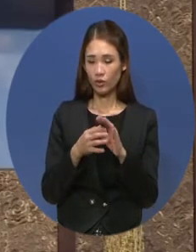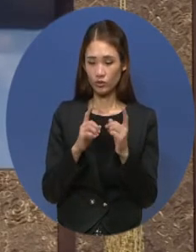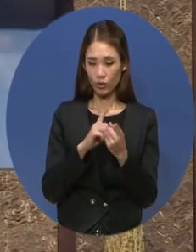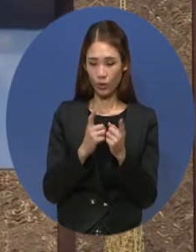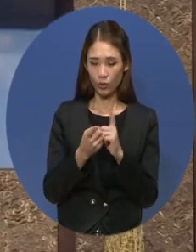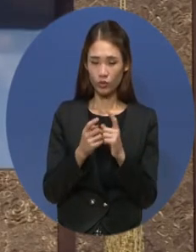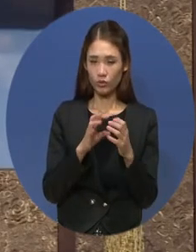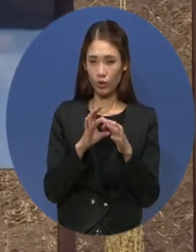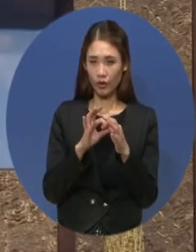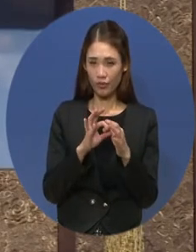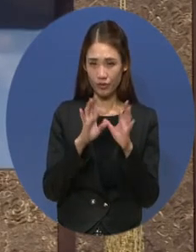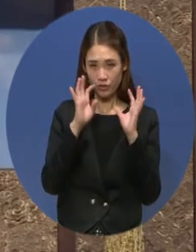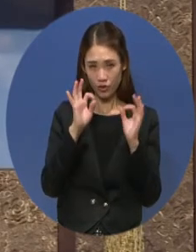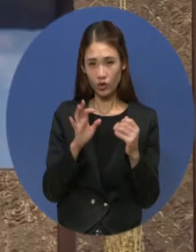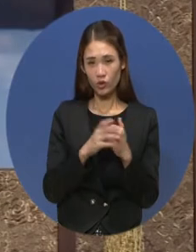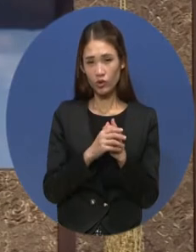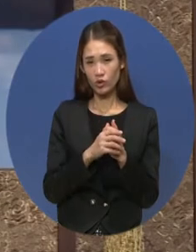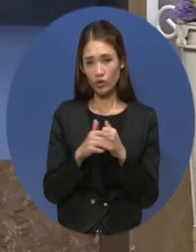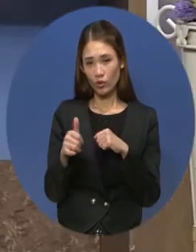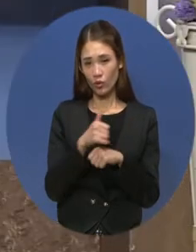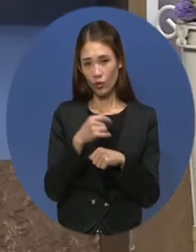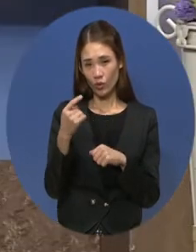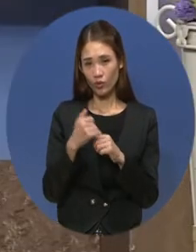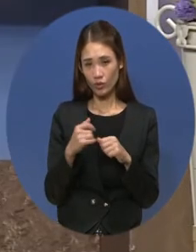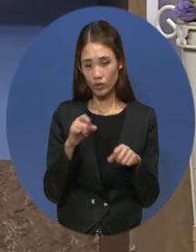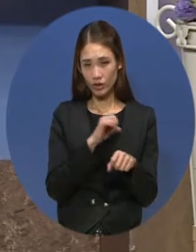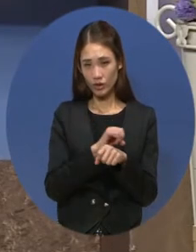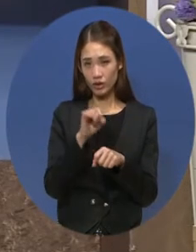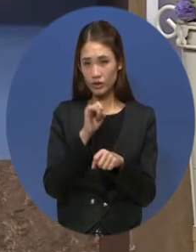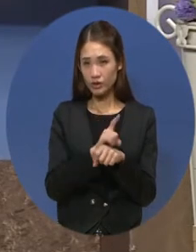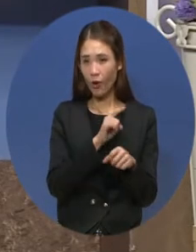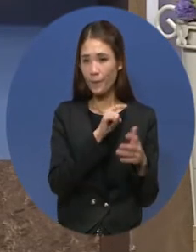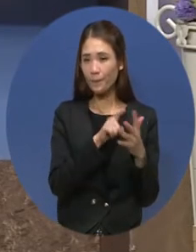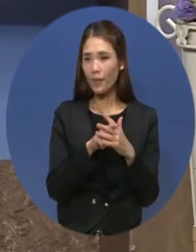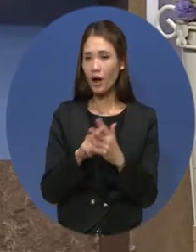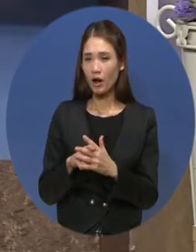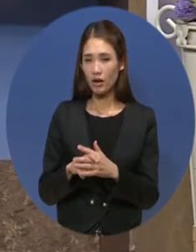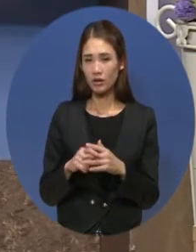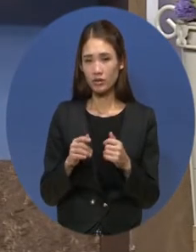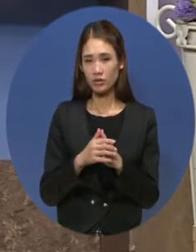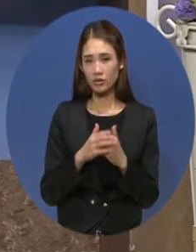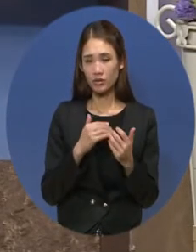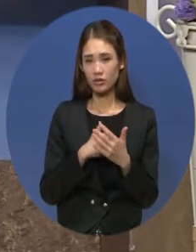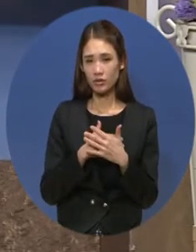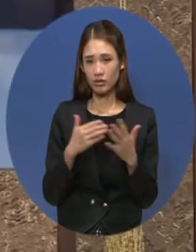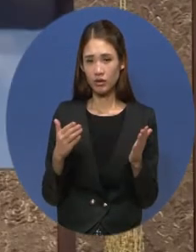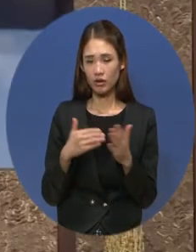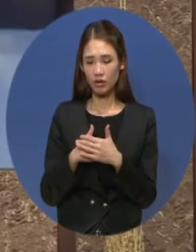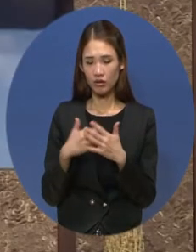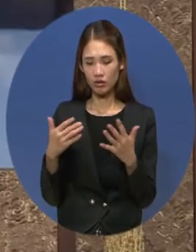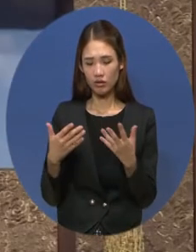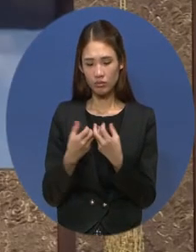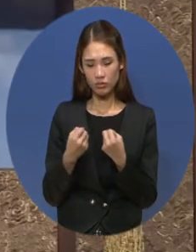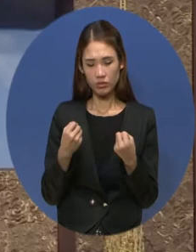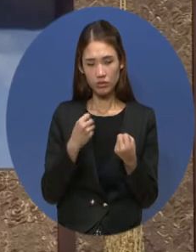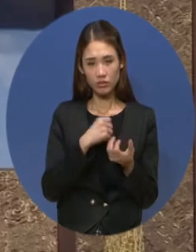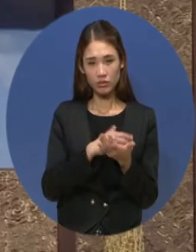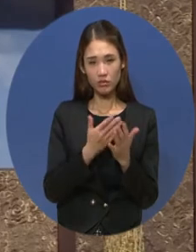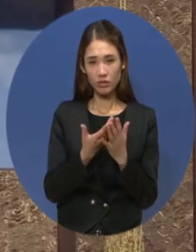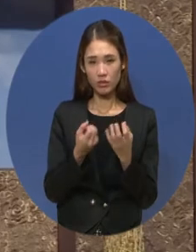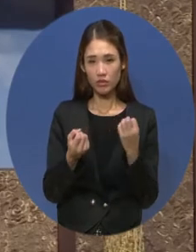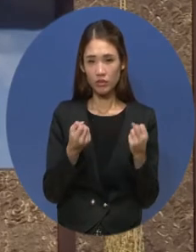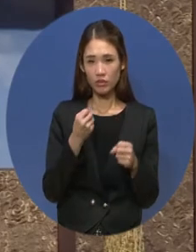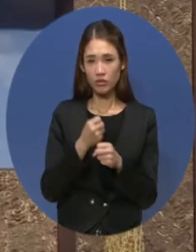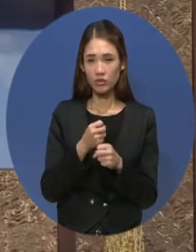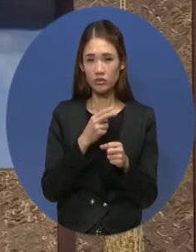관계성 도 좀 보고 이용 인해 어떤 개별적인 특성도 파악을 하고 그렇게 해서 반이 푼 반이 편성이 되고 또 선생님들이